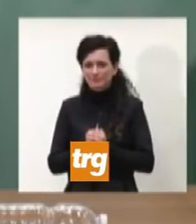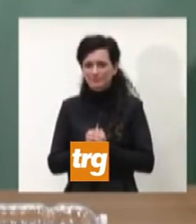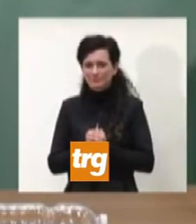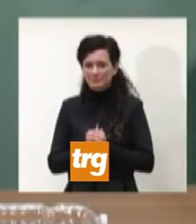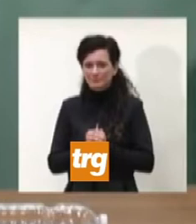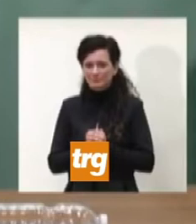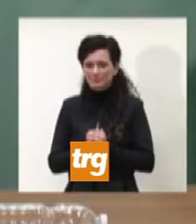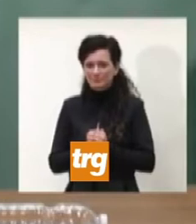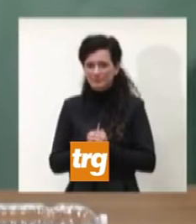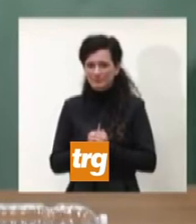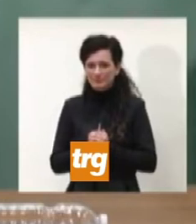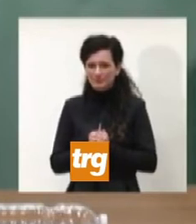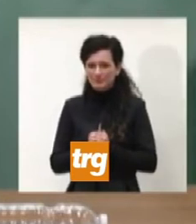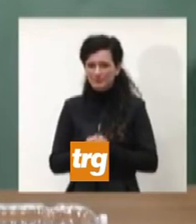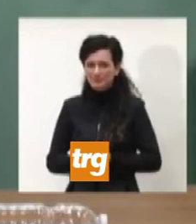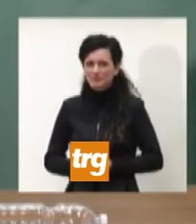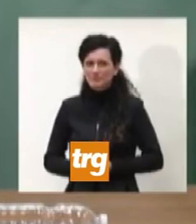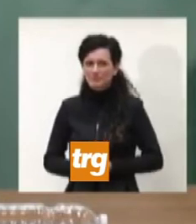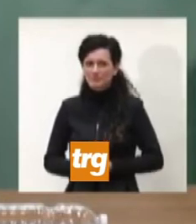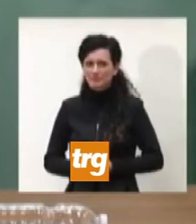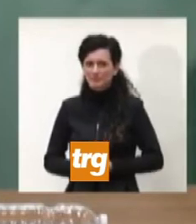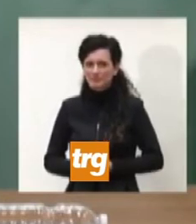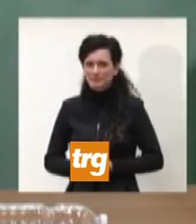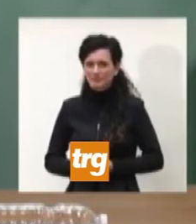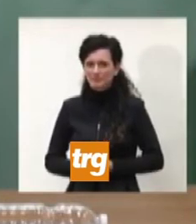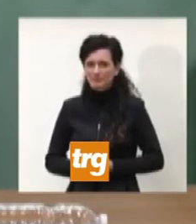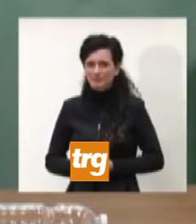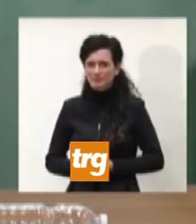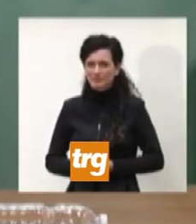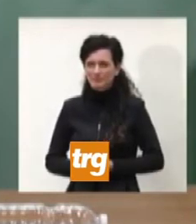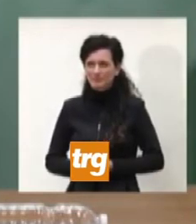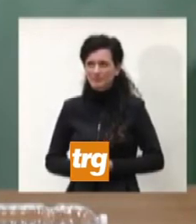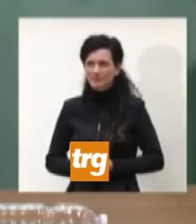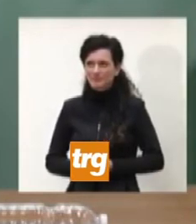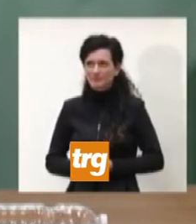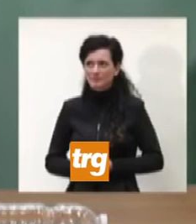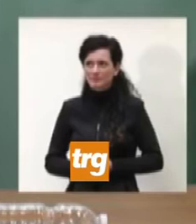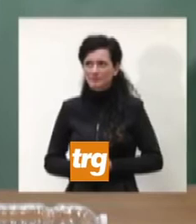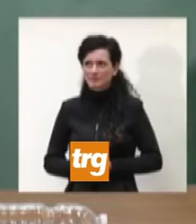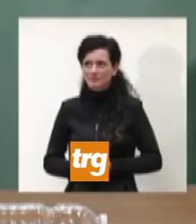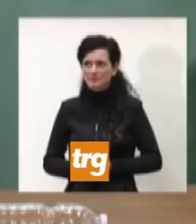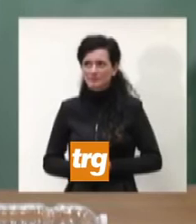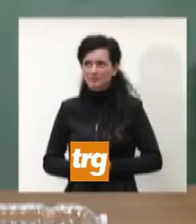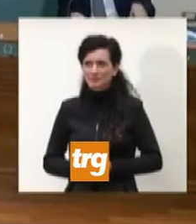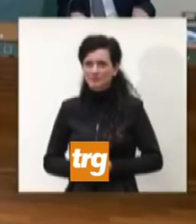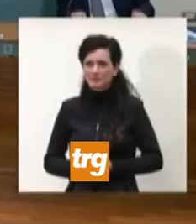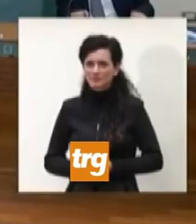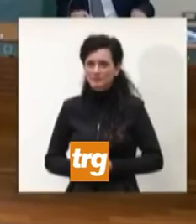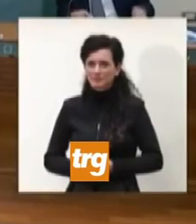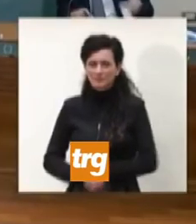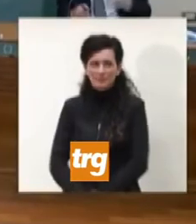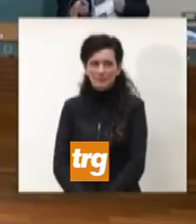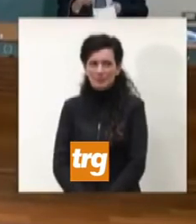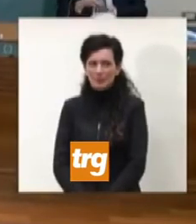prossima settimana, assieme ad altre 14 regioni italiane. Nessuna regione difatti sarà rossa, mentre in arancione vanno Calabria,